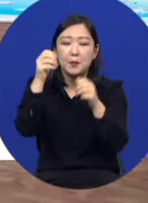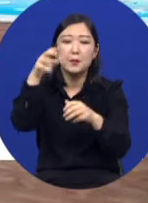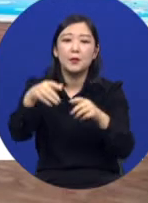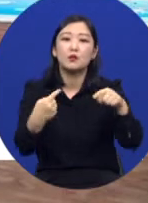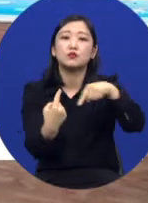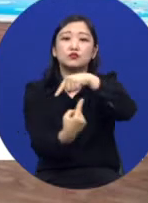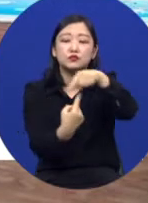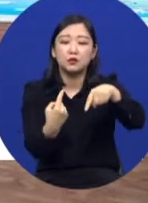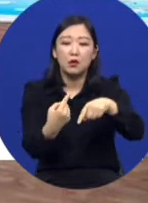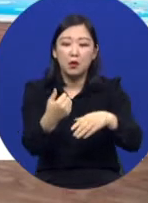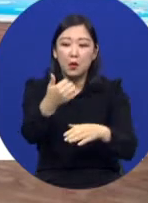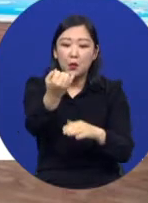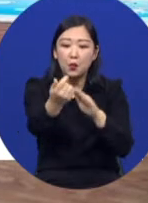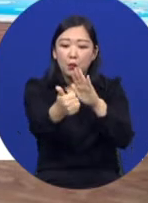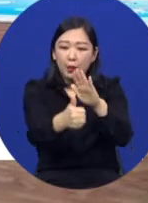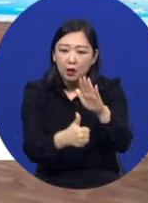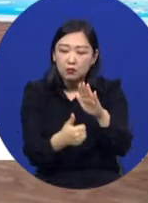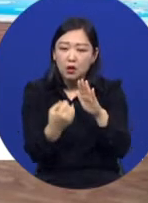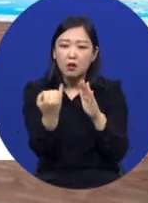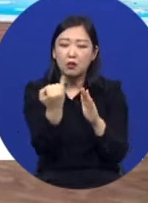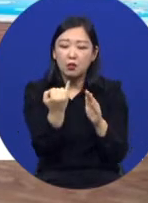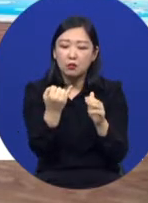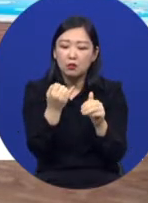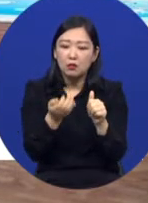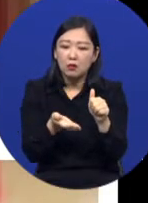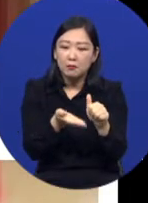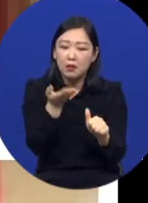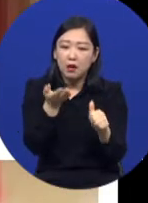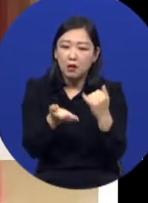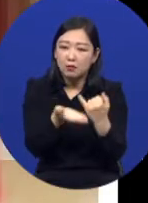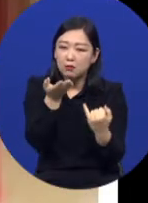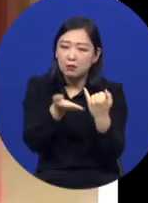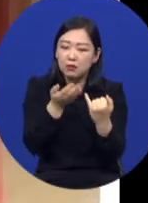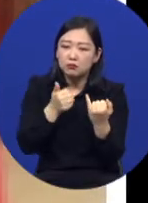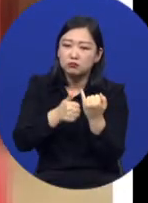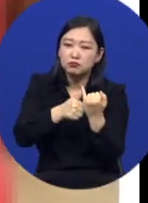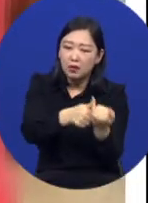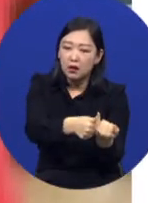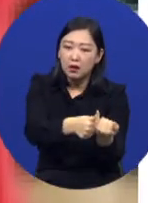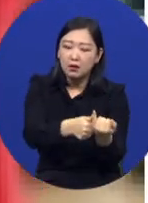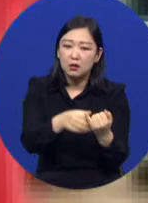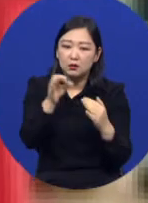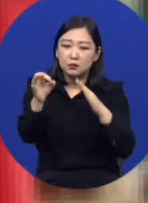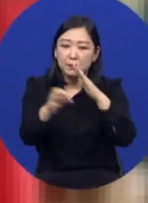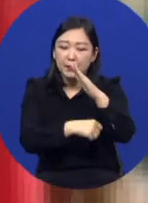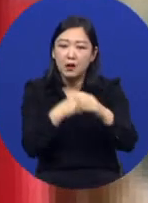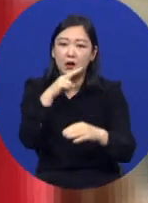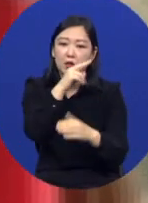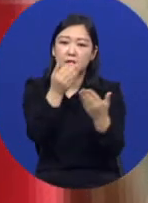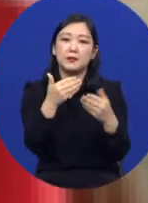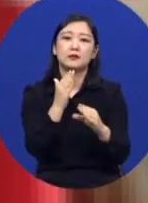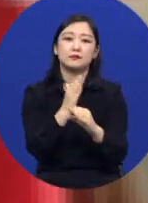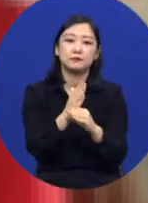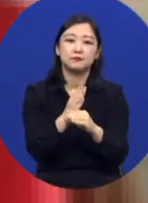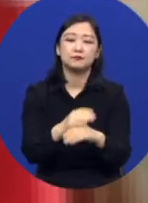찾아온 여성들을 유사 강간 하거나 추행 하고 돈을 가로챈 혐의를 받고 있습니다